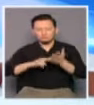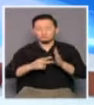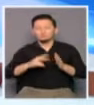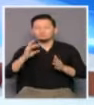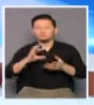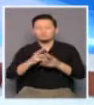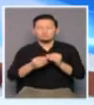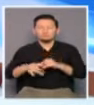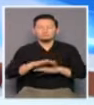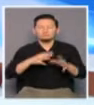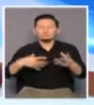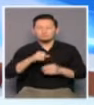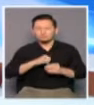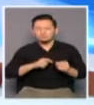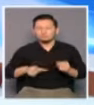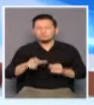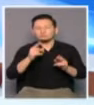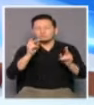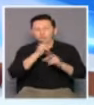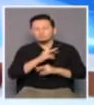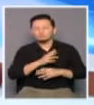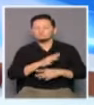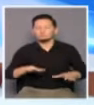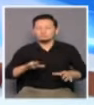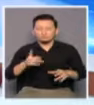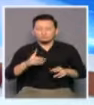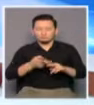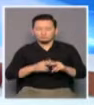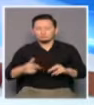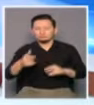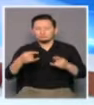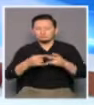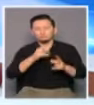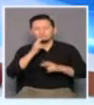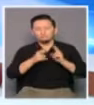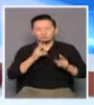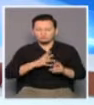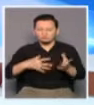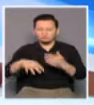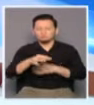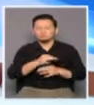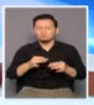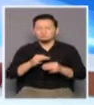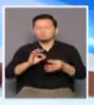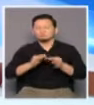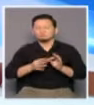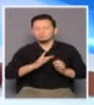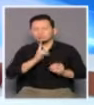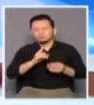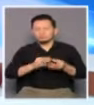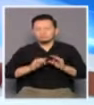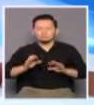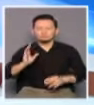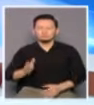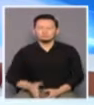кейбір тұрғындар өз көшелеріне жол салынбайтын айтып шағымдануда. Атырау телеарнасына арыз шағымдарын жеткізген тұрғындармен тілдесіп келген әріптесім